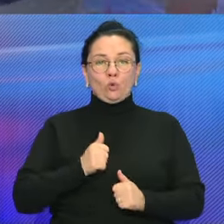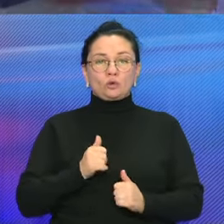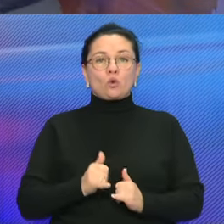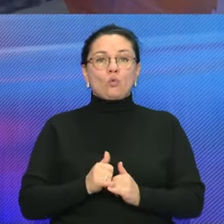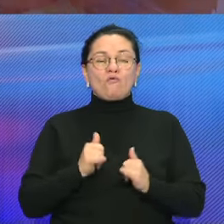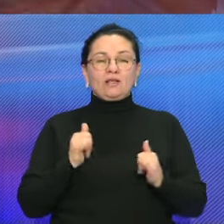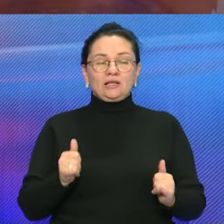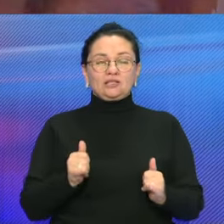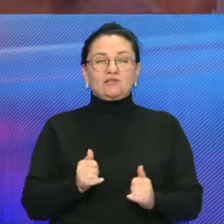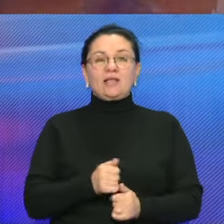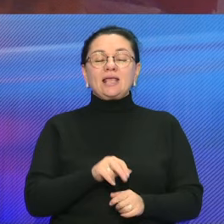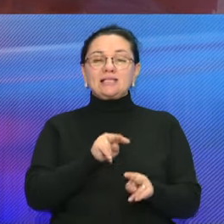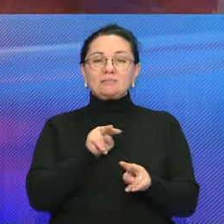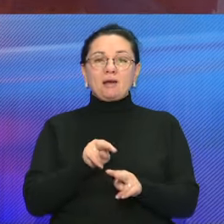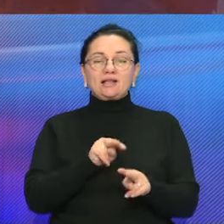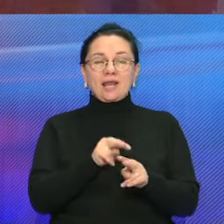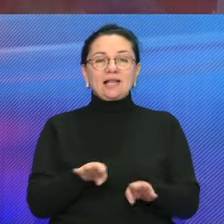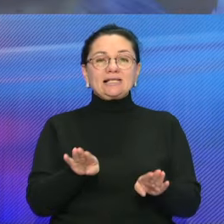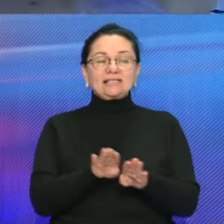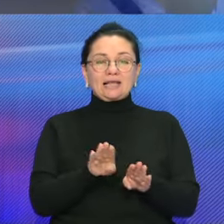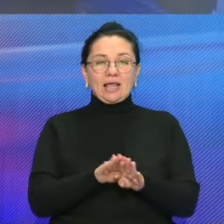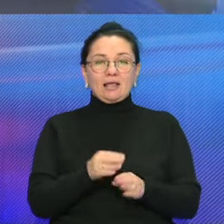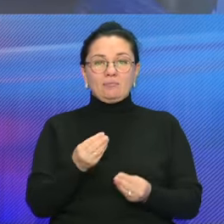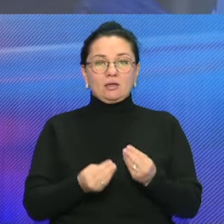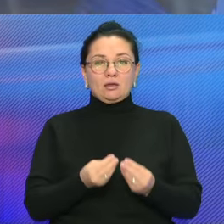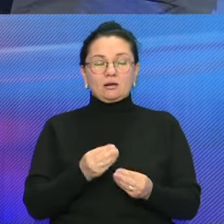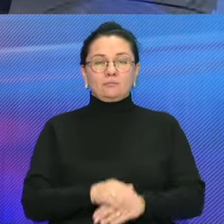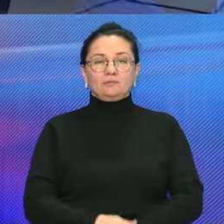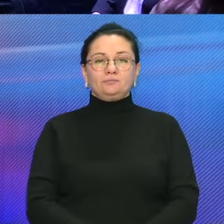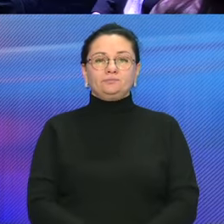Тетяна Гришук сочила за фінальними інтелектуальними випробуваннями.